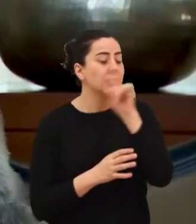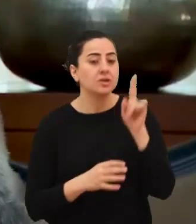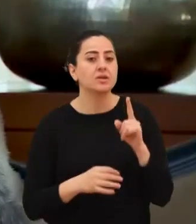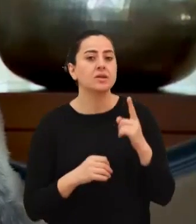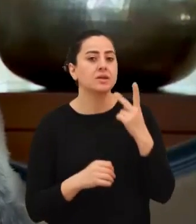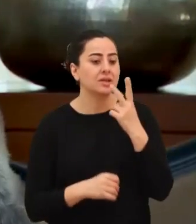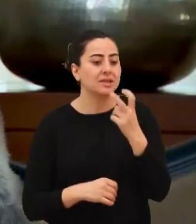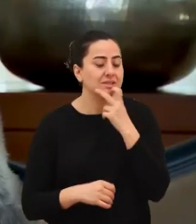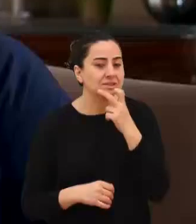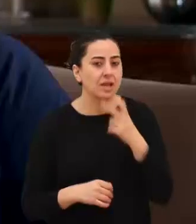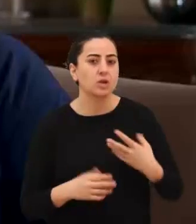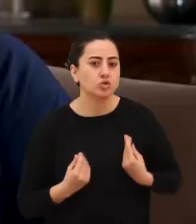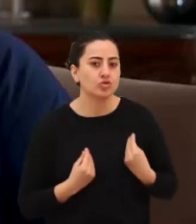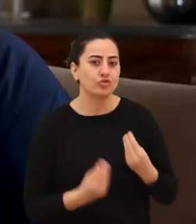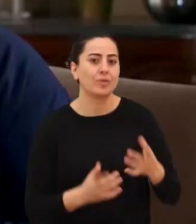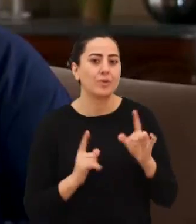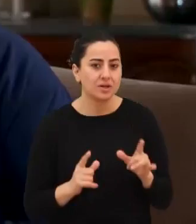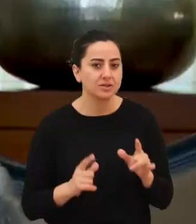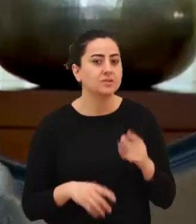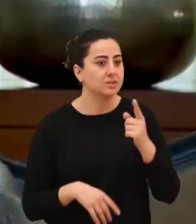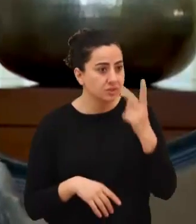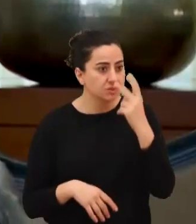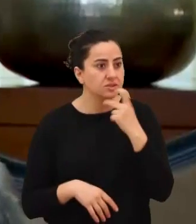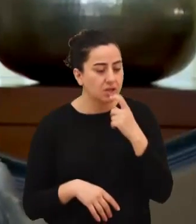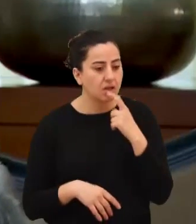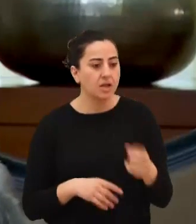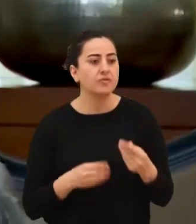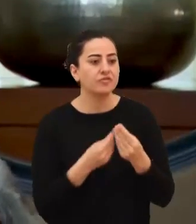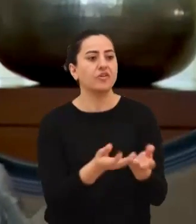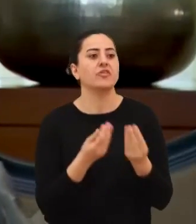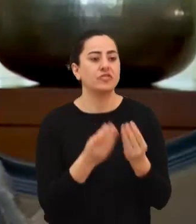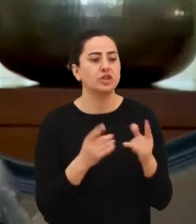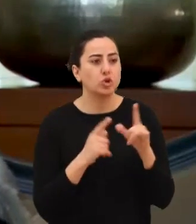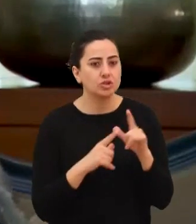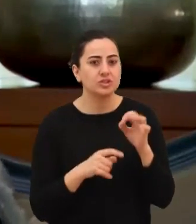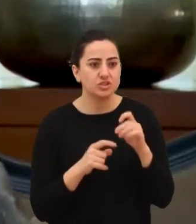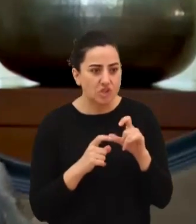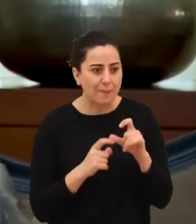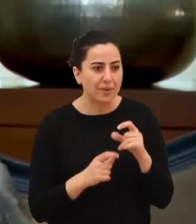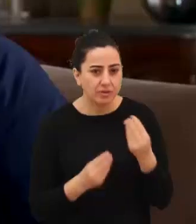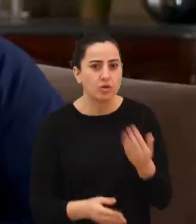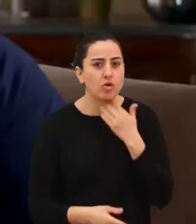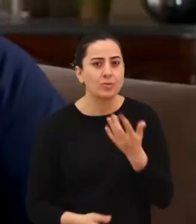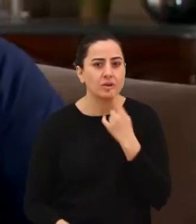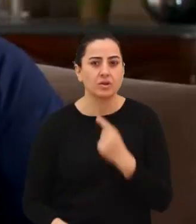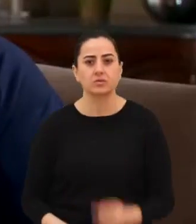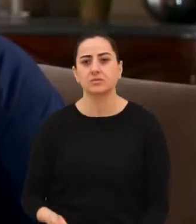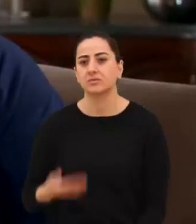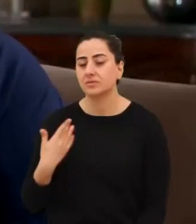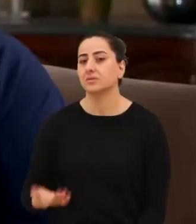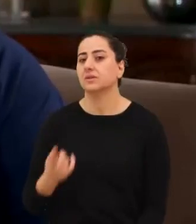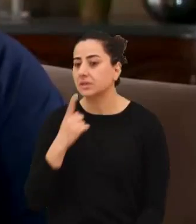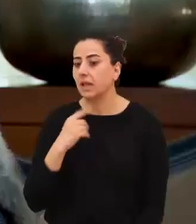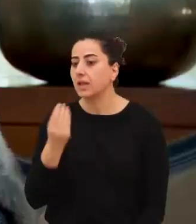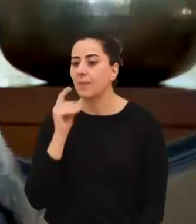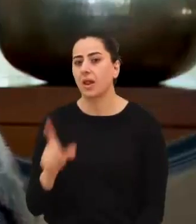iki sene emzirmek lazım. Siz hiç iki sene ikram edilen Loğusa şerbeti duydunuz mu? Serpil Hanım, tatlı